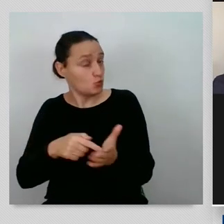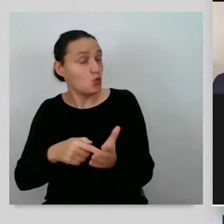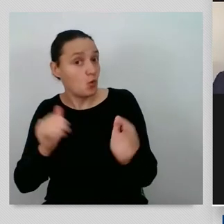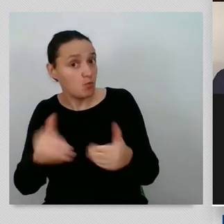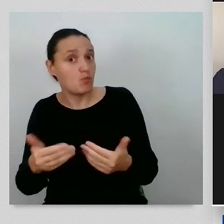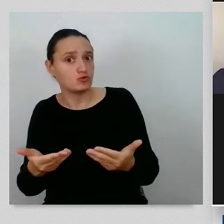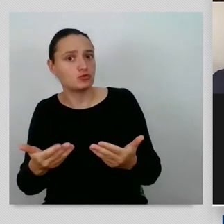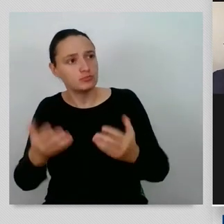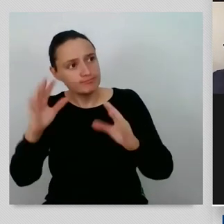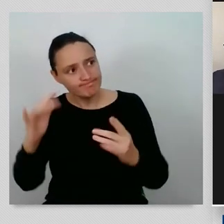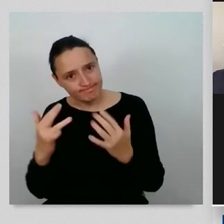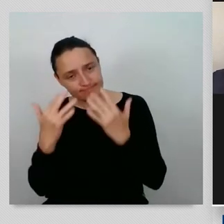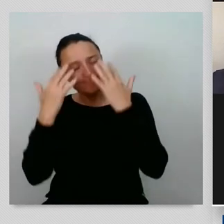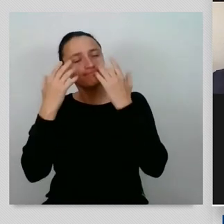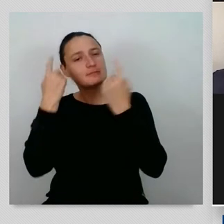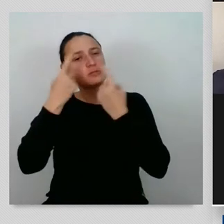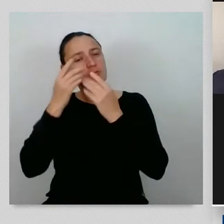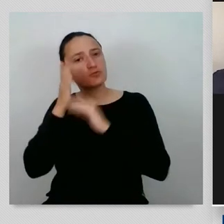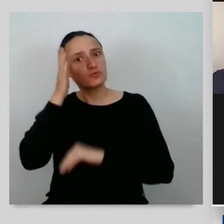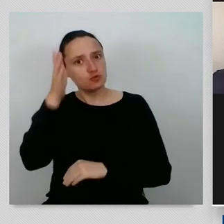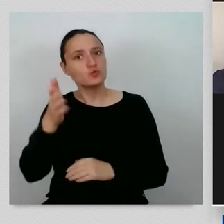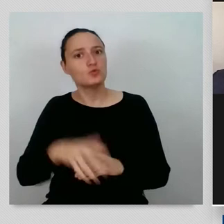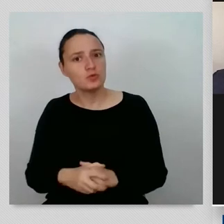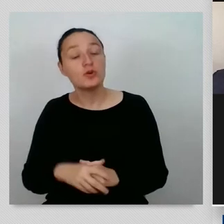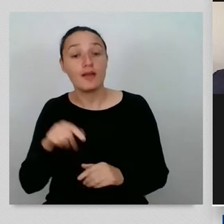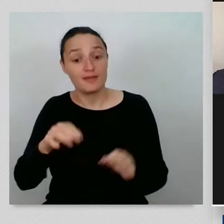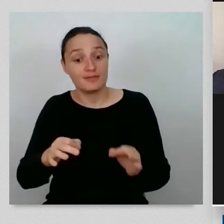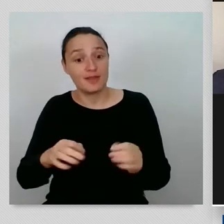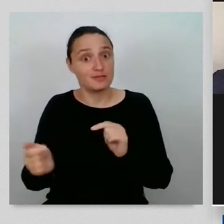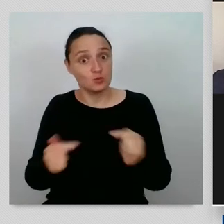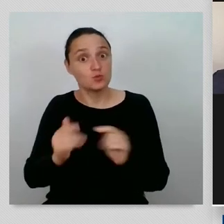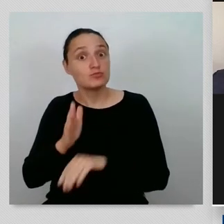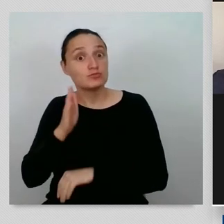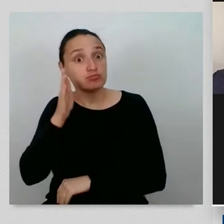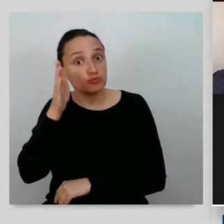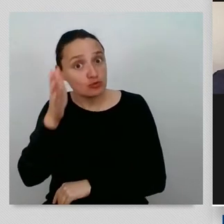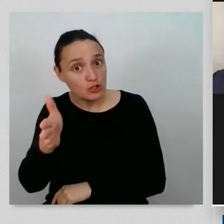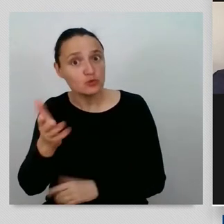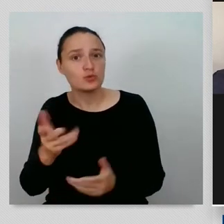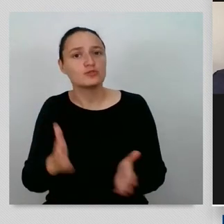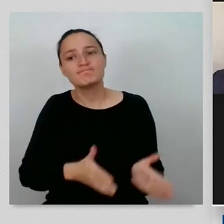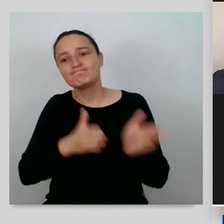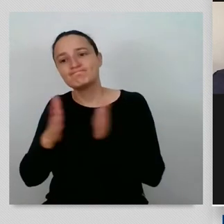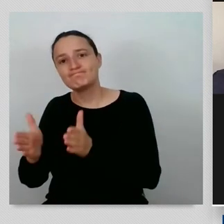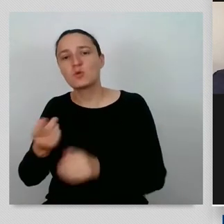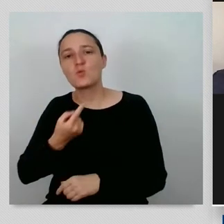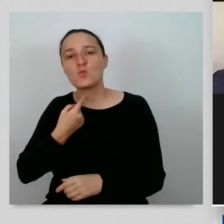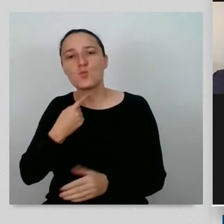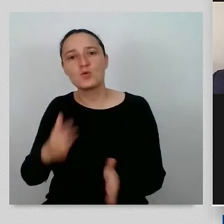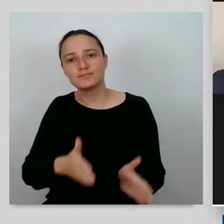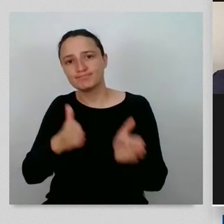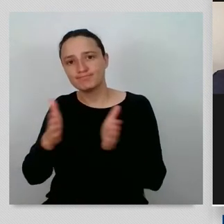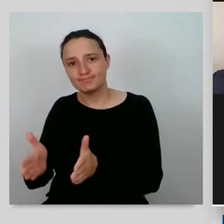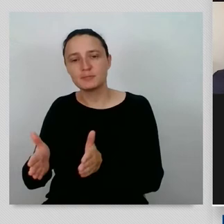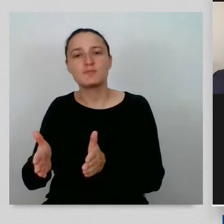o no, już przyszłości. I tę dyskusję teraz o przyszłości już przekazuję mikrofon pani